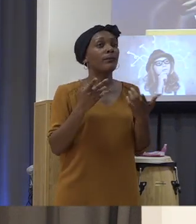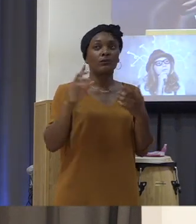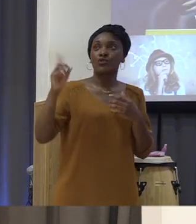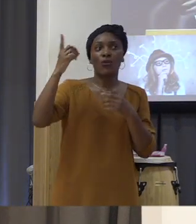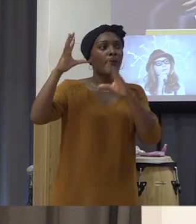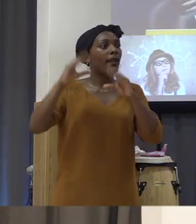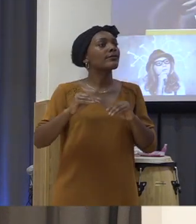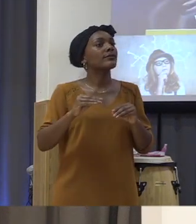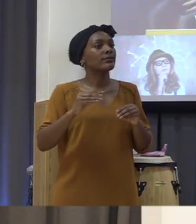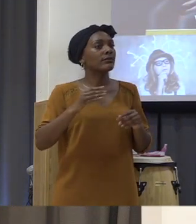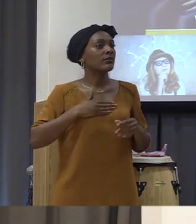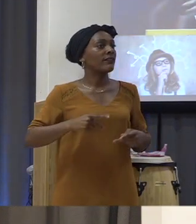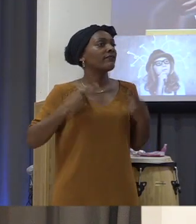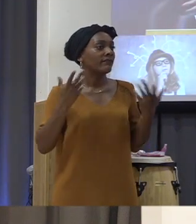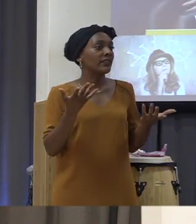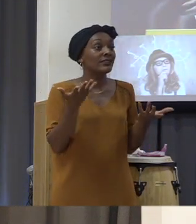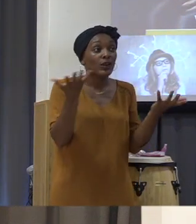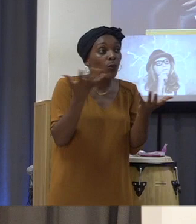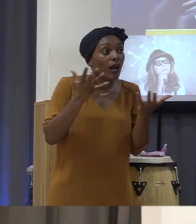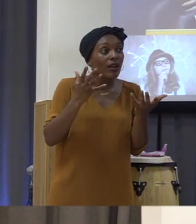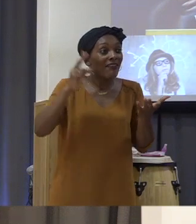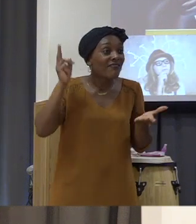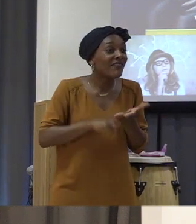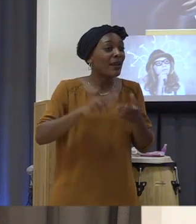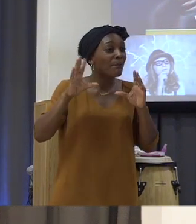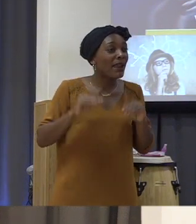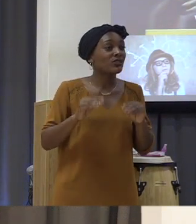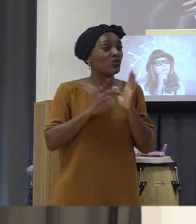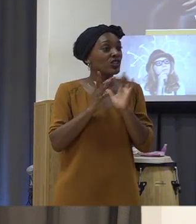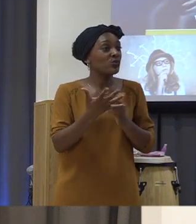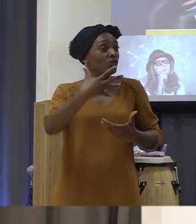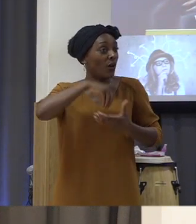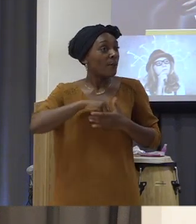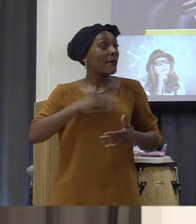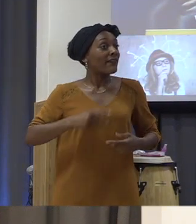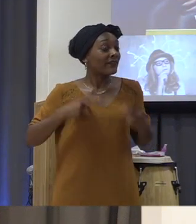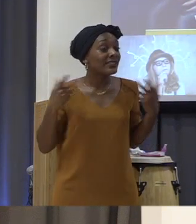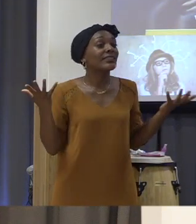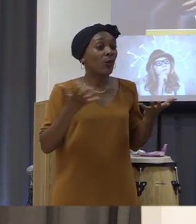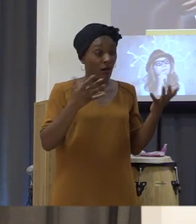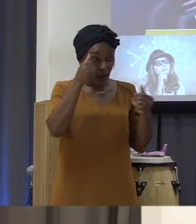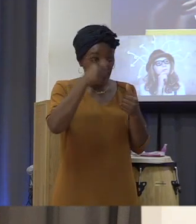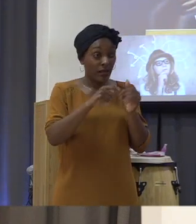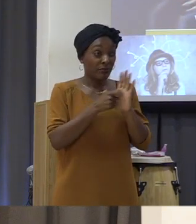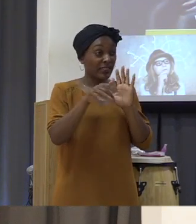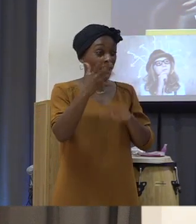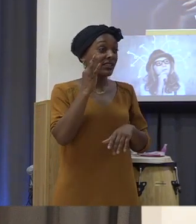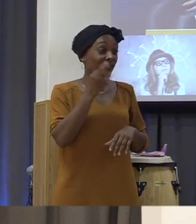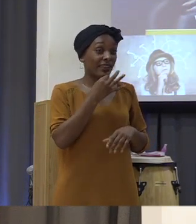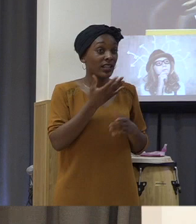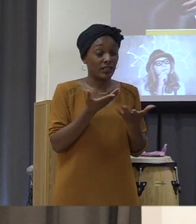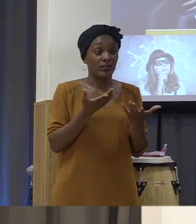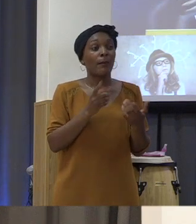Dieu dans notre vie. Quelle est la place, la véritable place de Dieu dans notre vie? Non pas ce qu'on